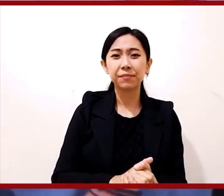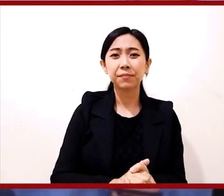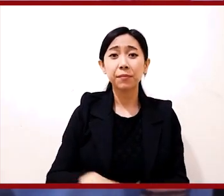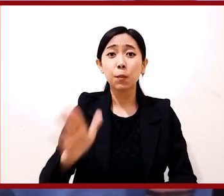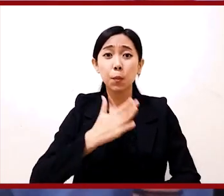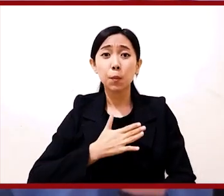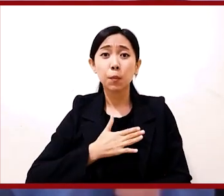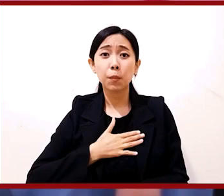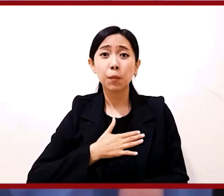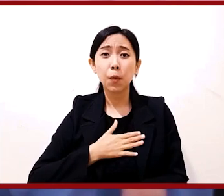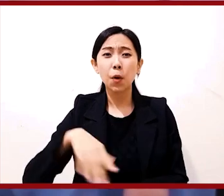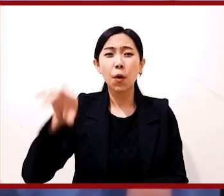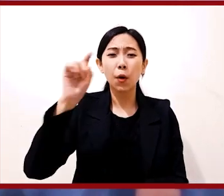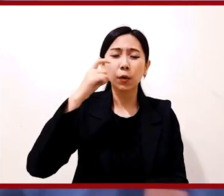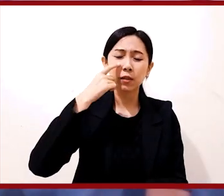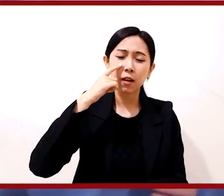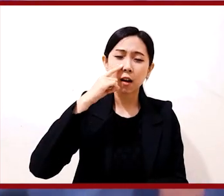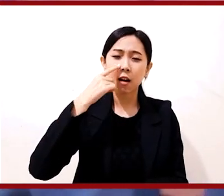bosan. Aku